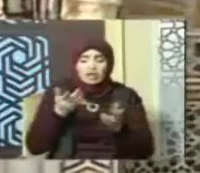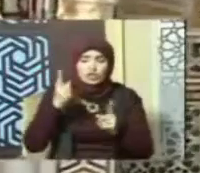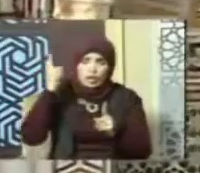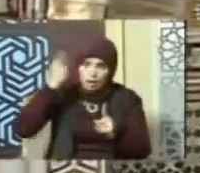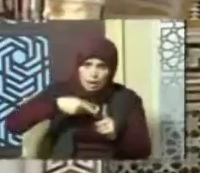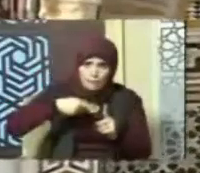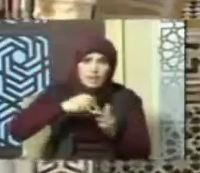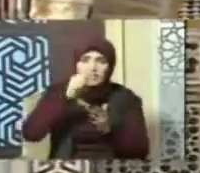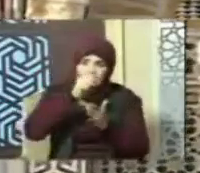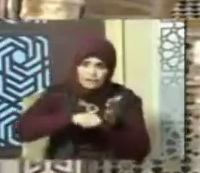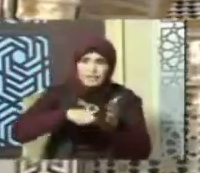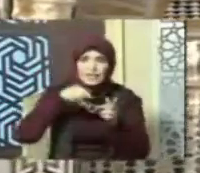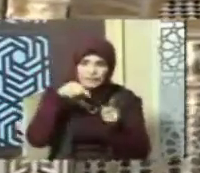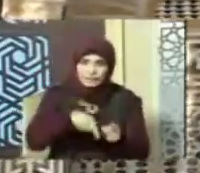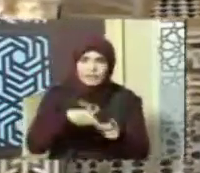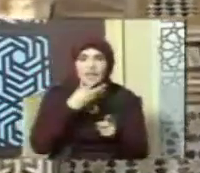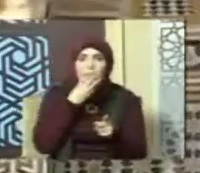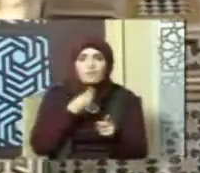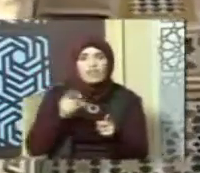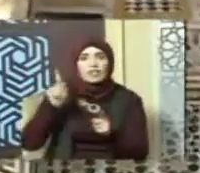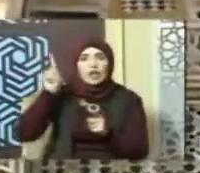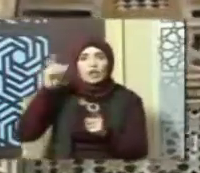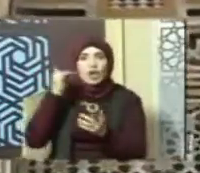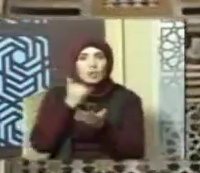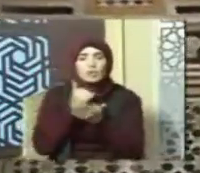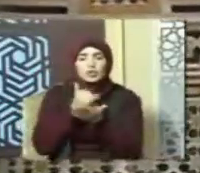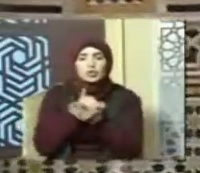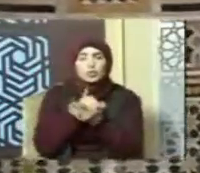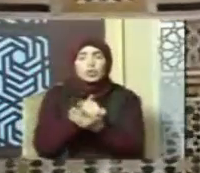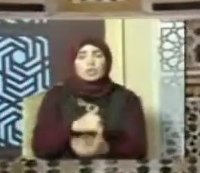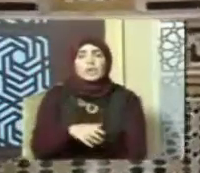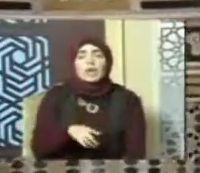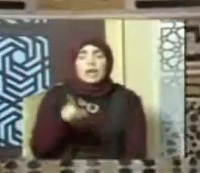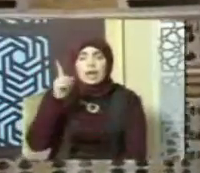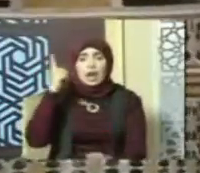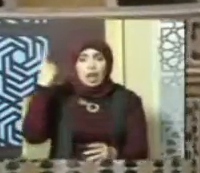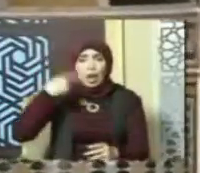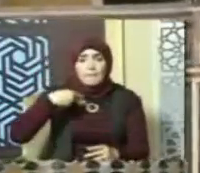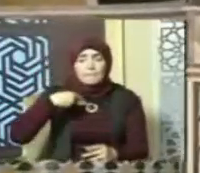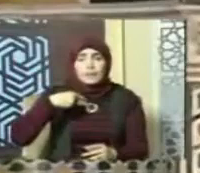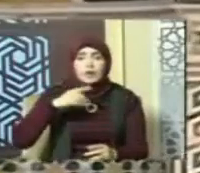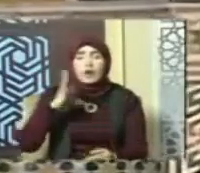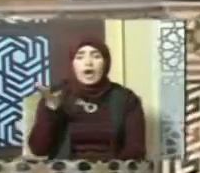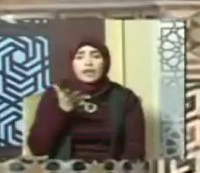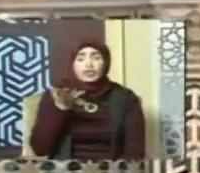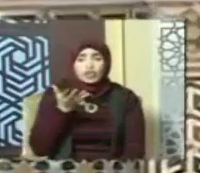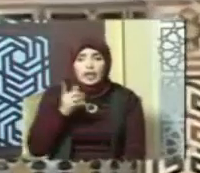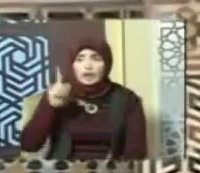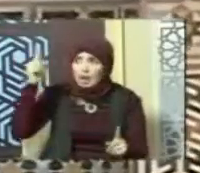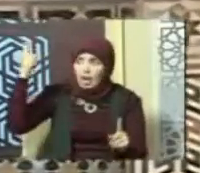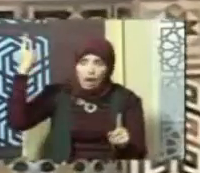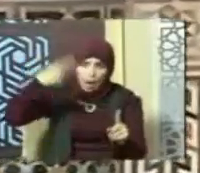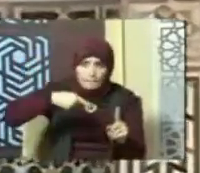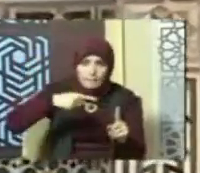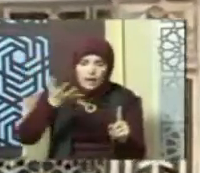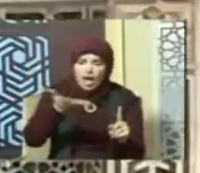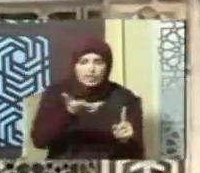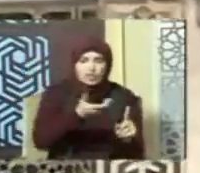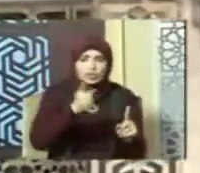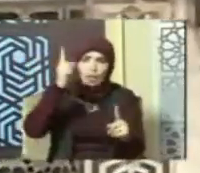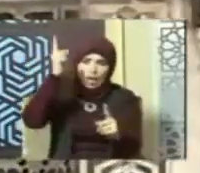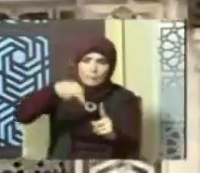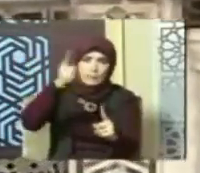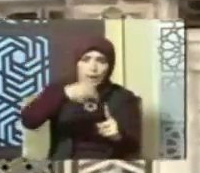كن فيكون. يا من أمره إذا أراد شيئا أن يقول